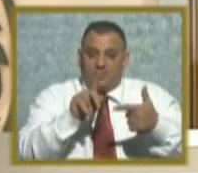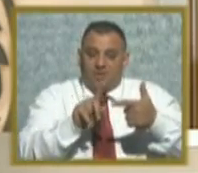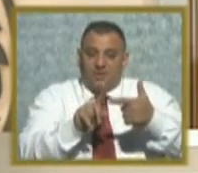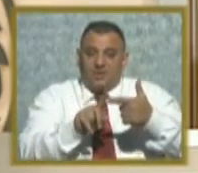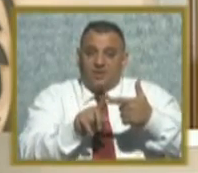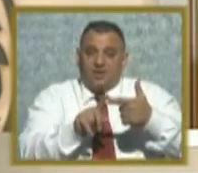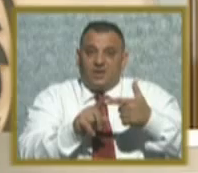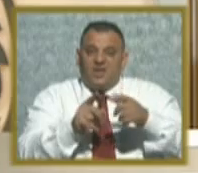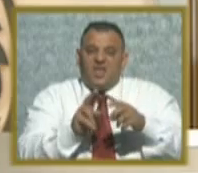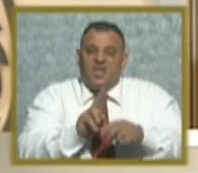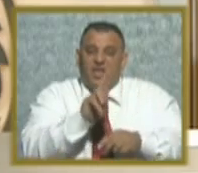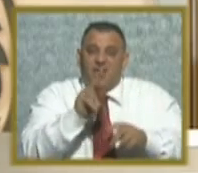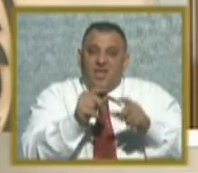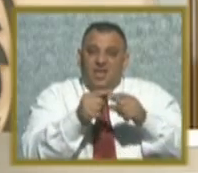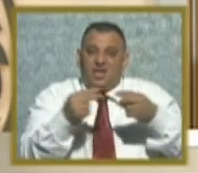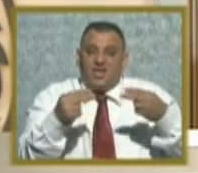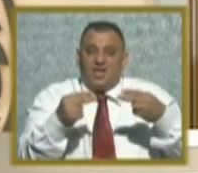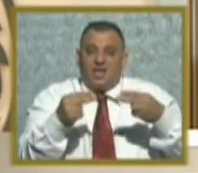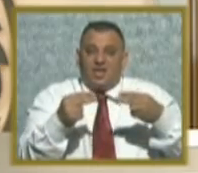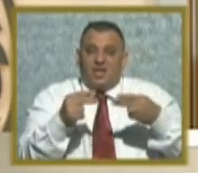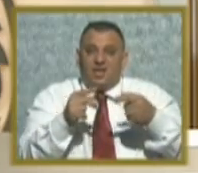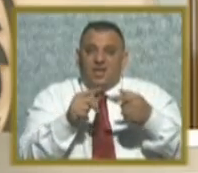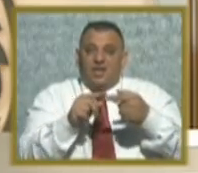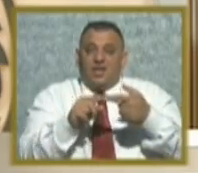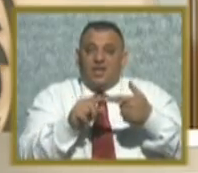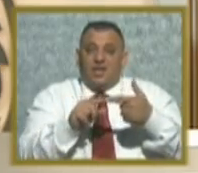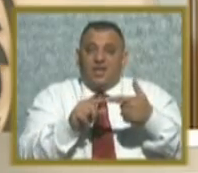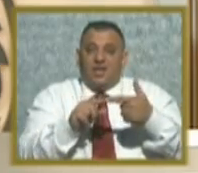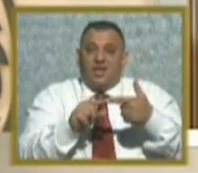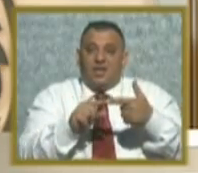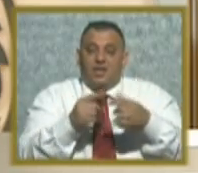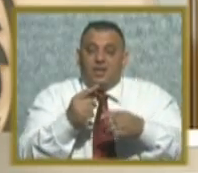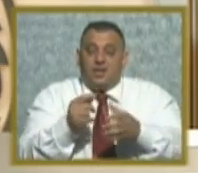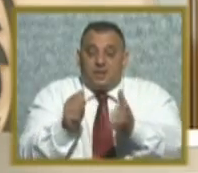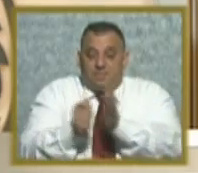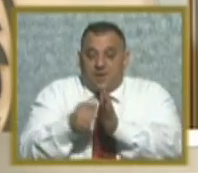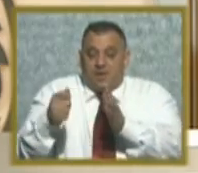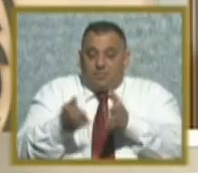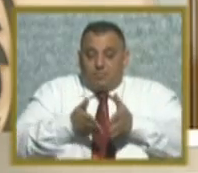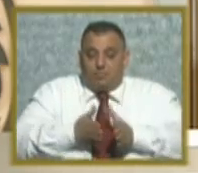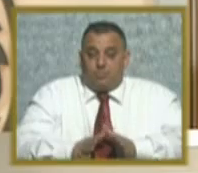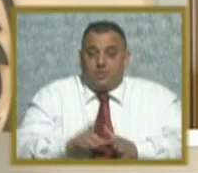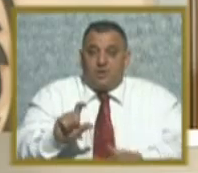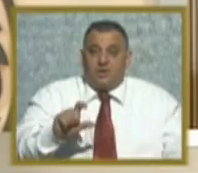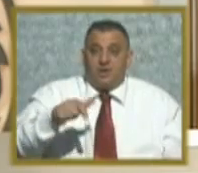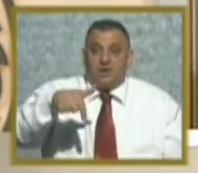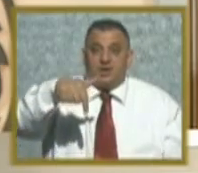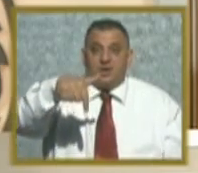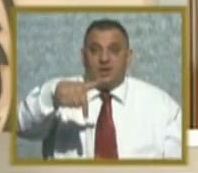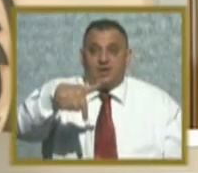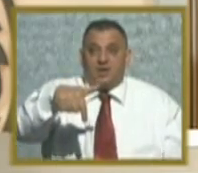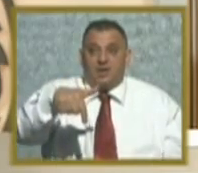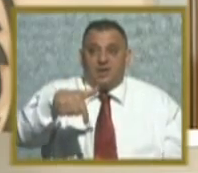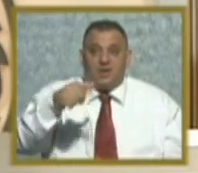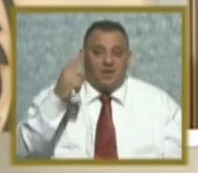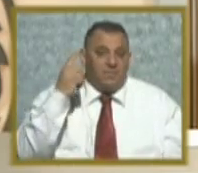في درس صار في درس ولدت ولد عمره 6 شهور وطالبه من الناس انه يدعوا